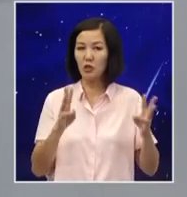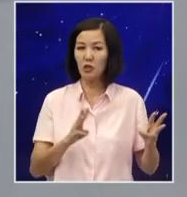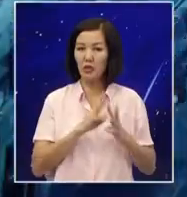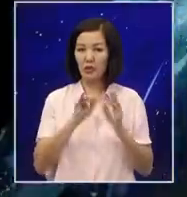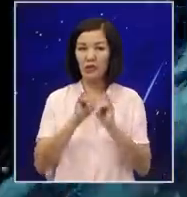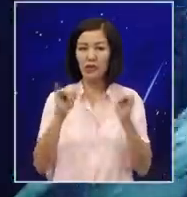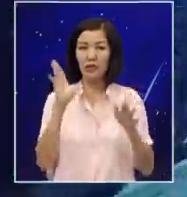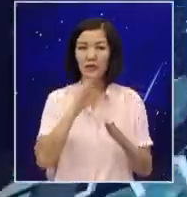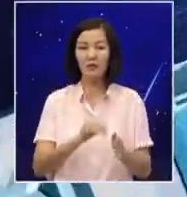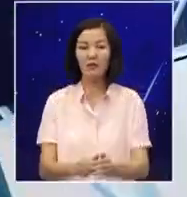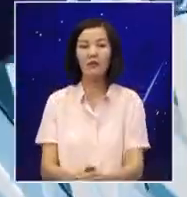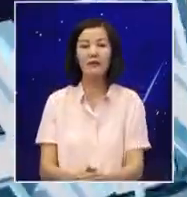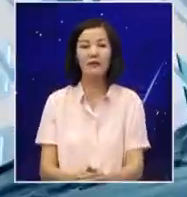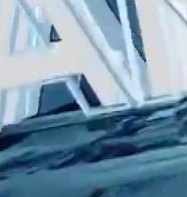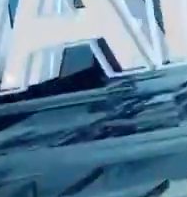көтереді.